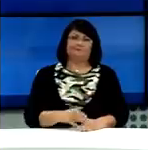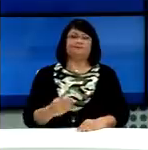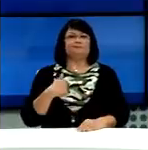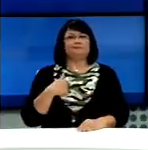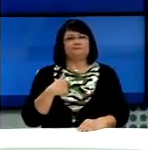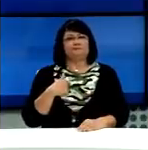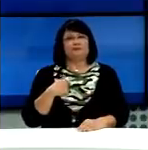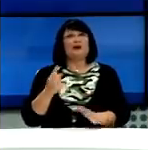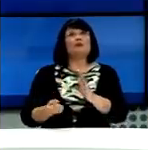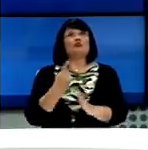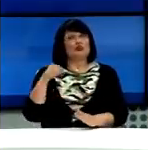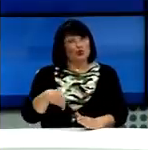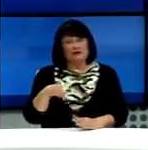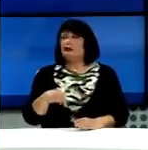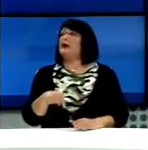Είναι όμως, νομίζω, η πρώτη φορά